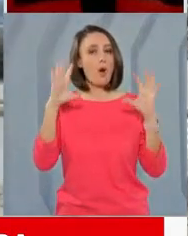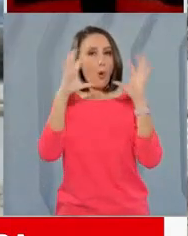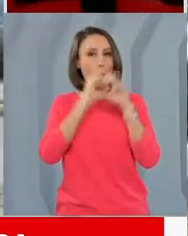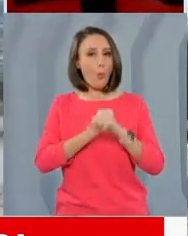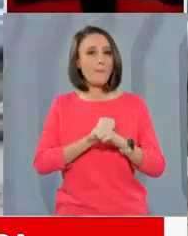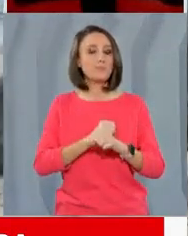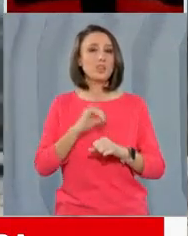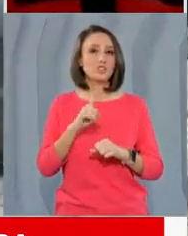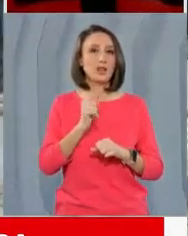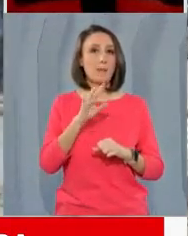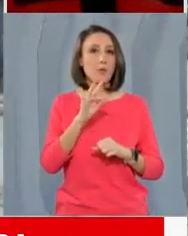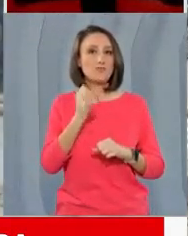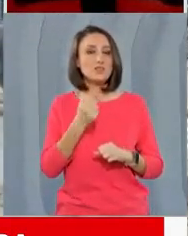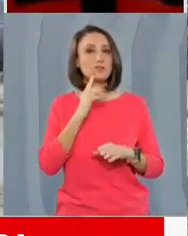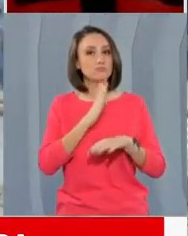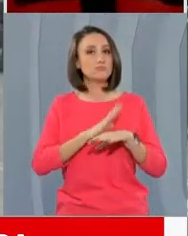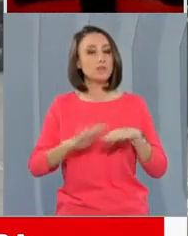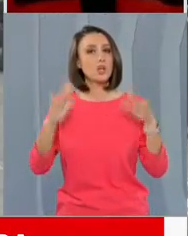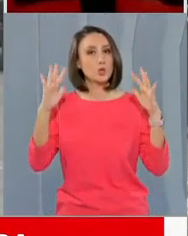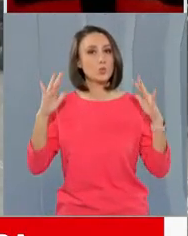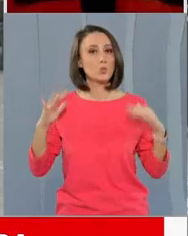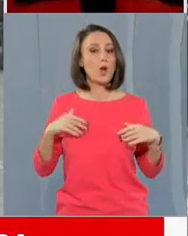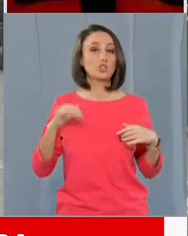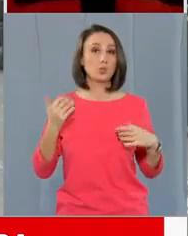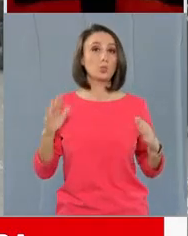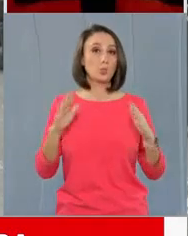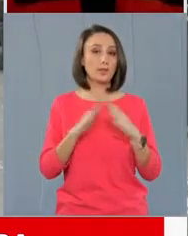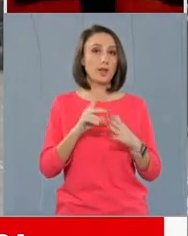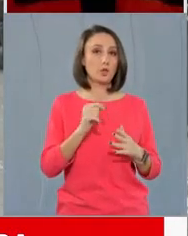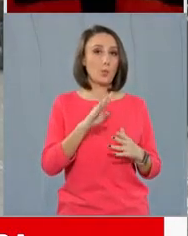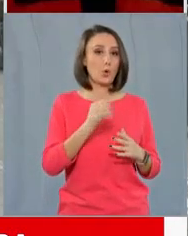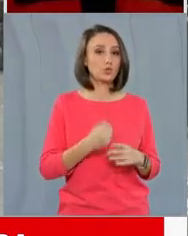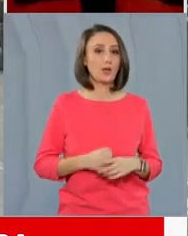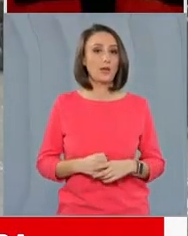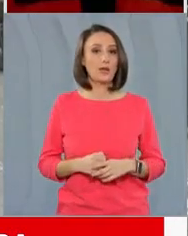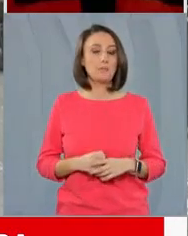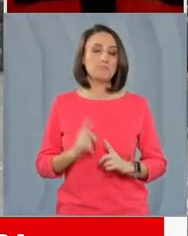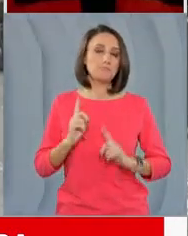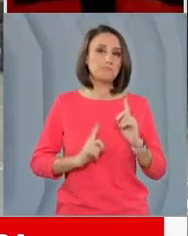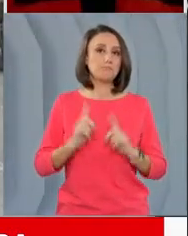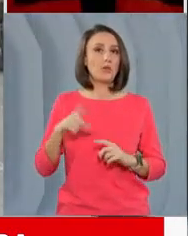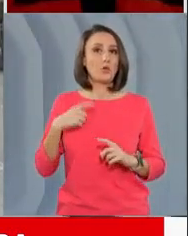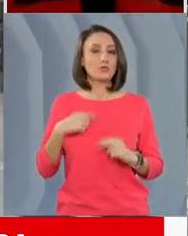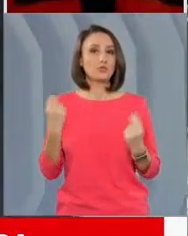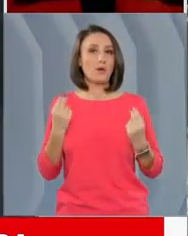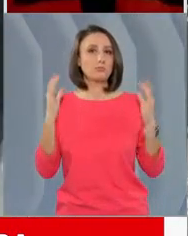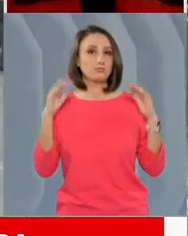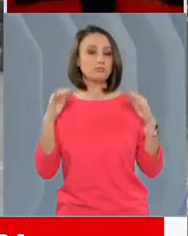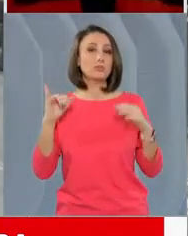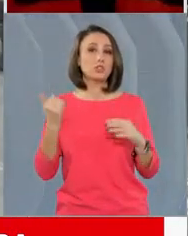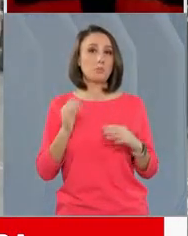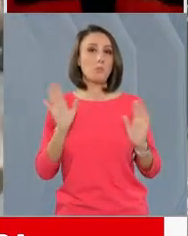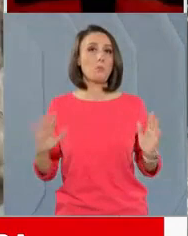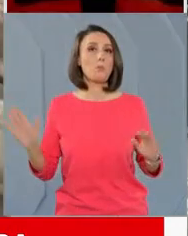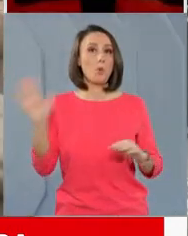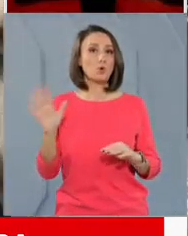trecător și Lapoviță și Nisoare, iar prin Muntenia, Dobrogea, aici colo vor fi câteva burnițe, iar prin